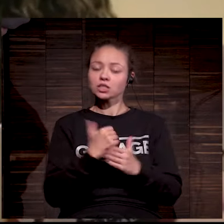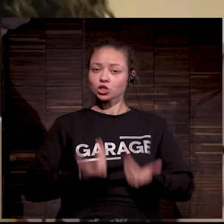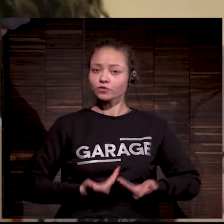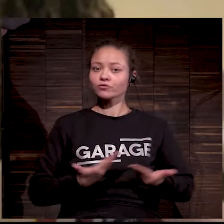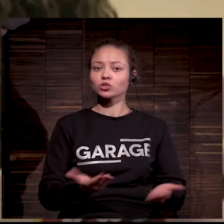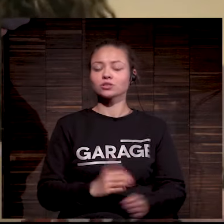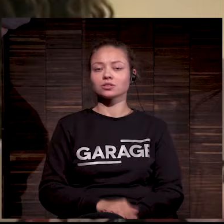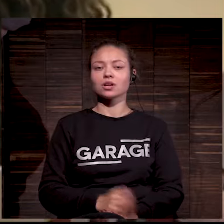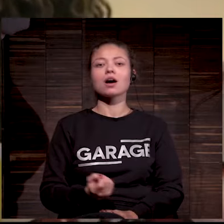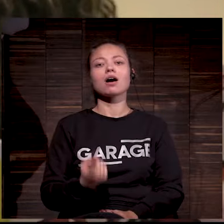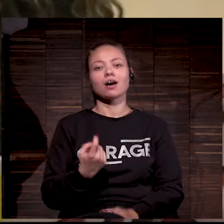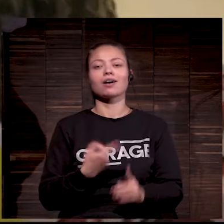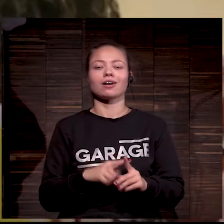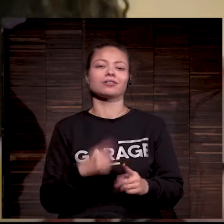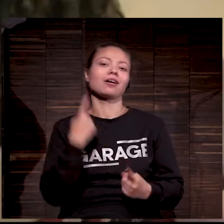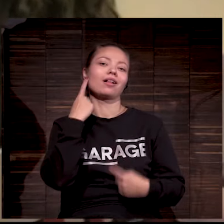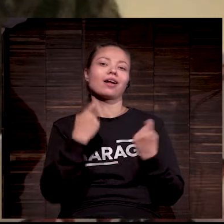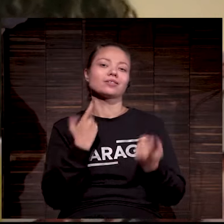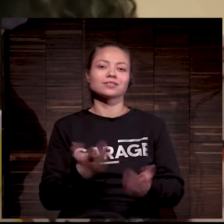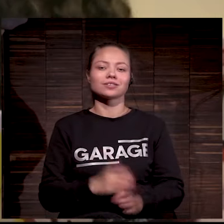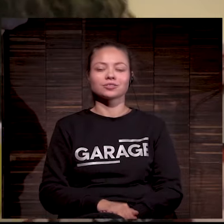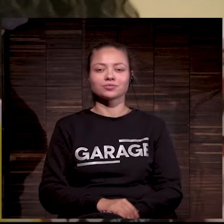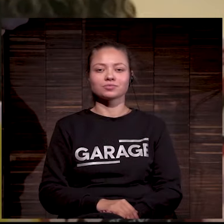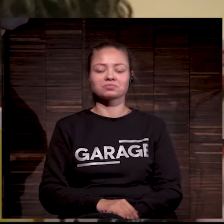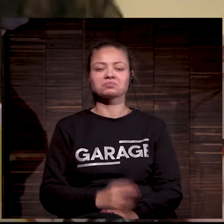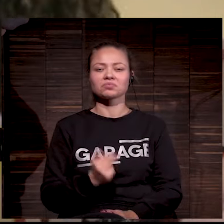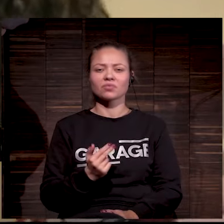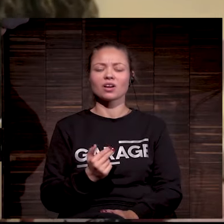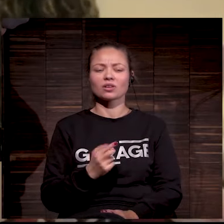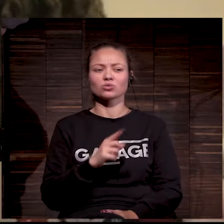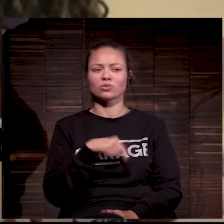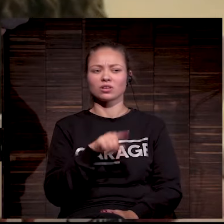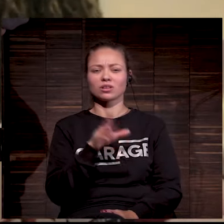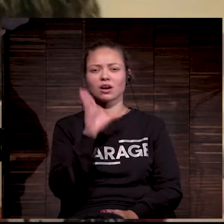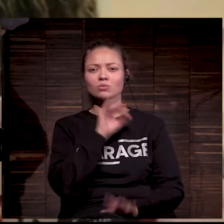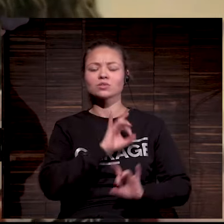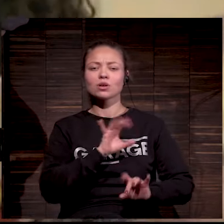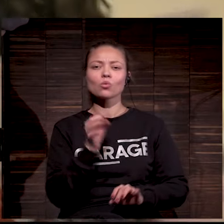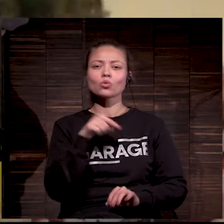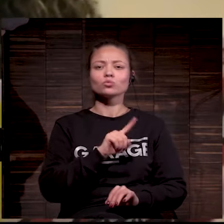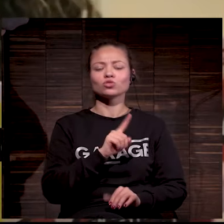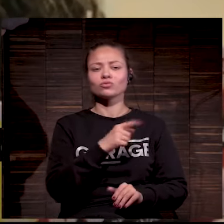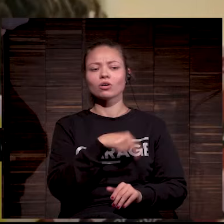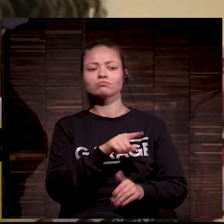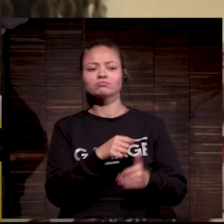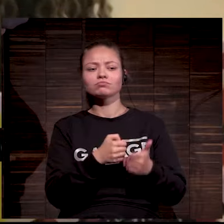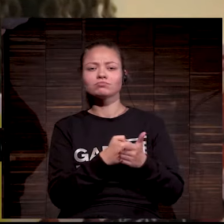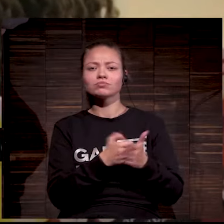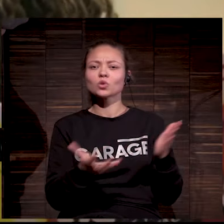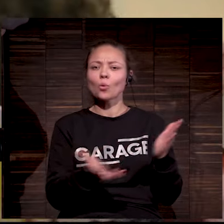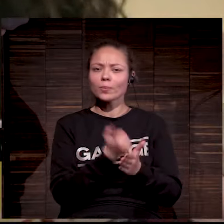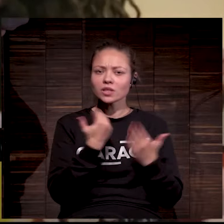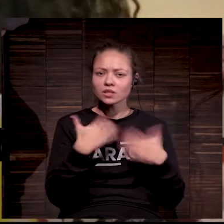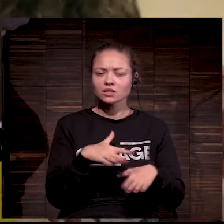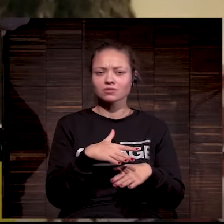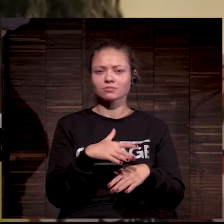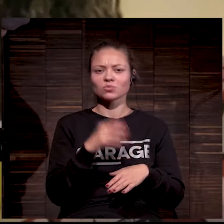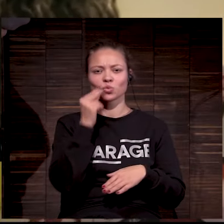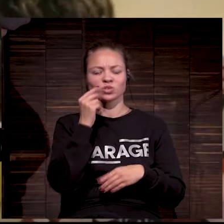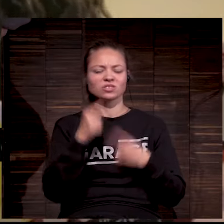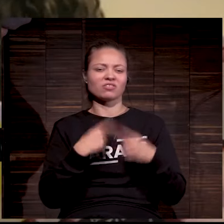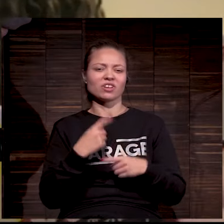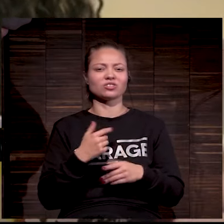да это классно чтобы они могли рассказать о том чего не добились мужчина